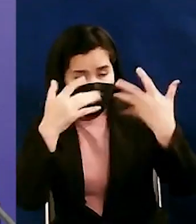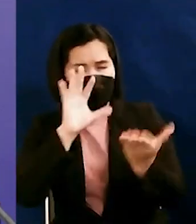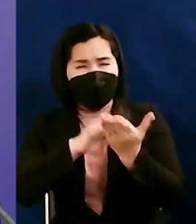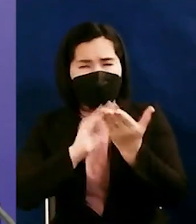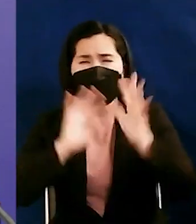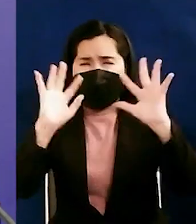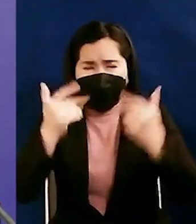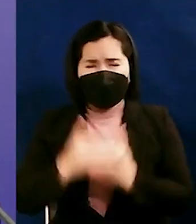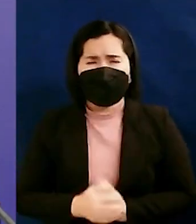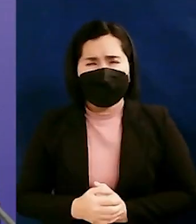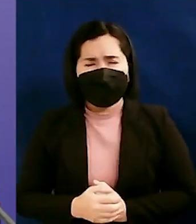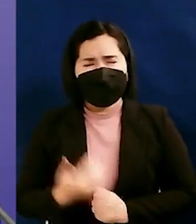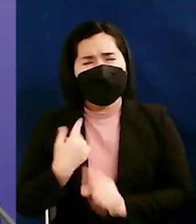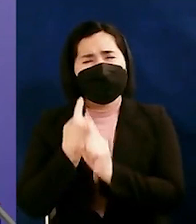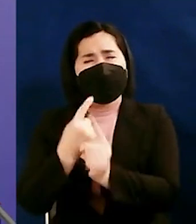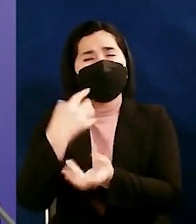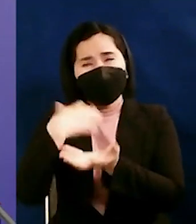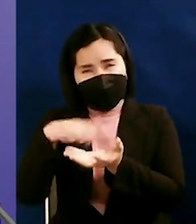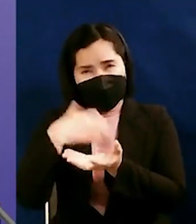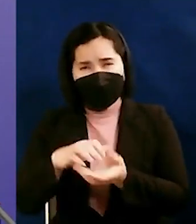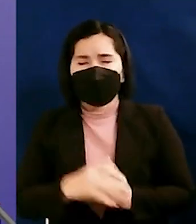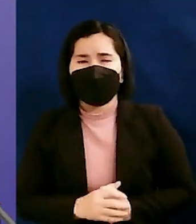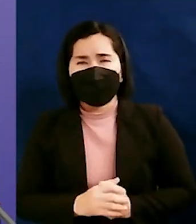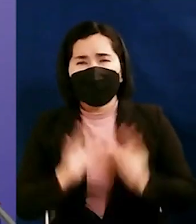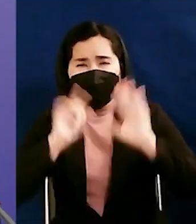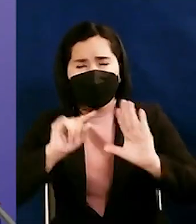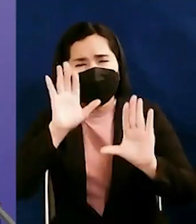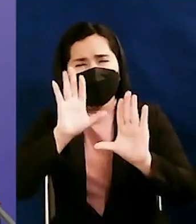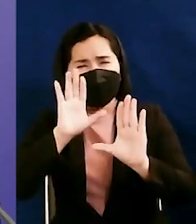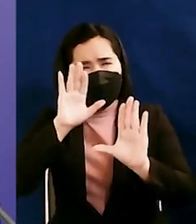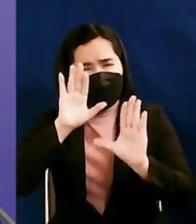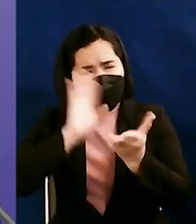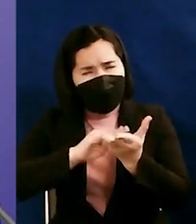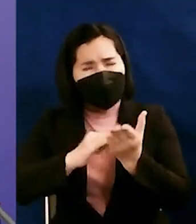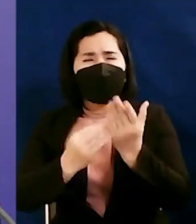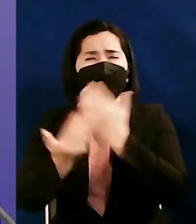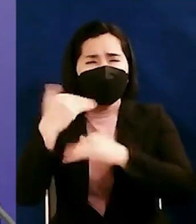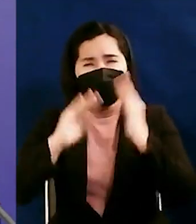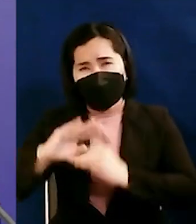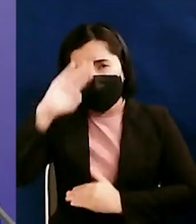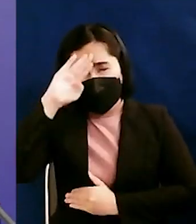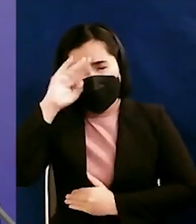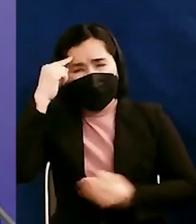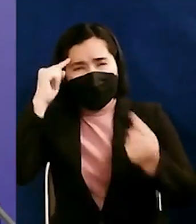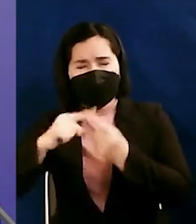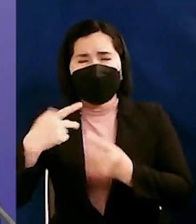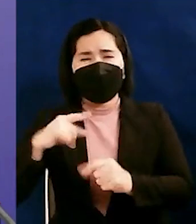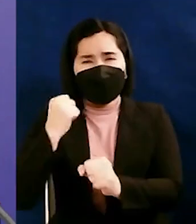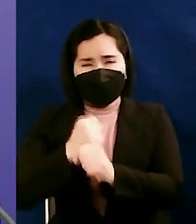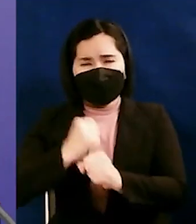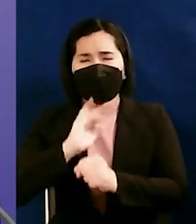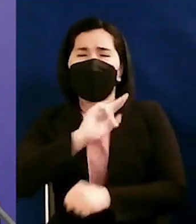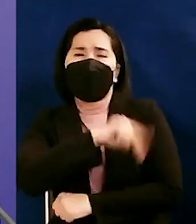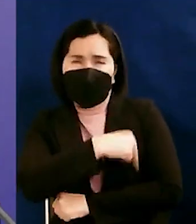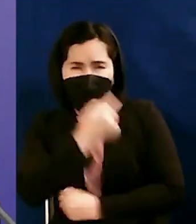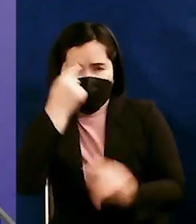มีอยู่อย่างที่เรียนนะครับแค่ข้อมูลของเวชระเบียนผู้ป่วยที่ใช้ในการออดิตของแพทย์เท่านั้นนะครับเพื่อทำให้ชาร์ตนั้น